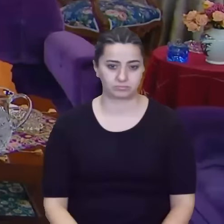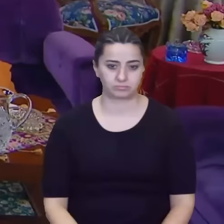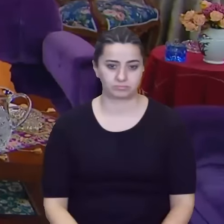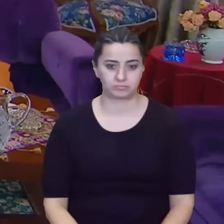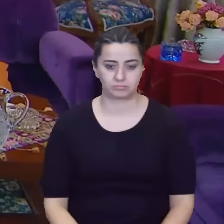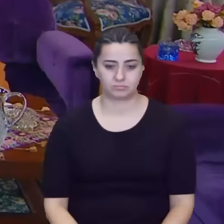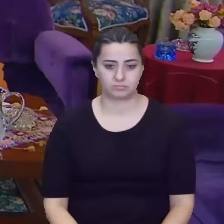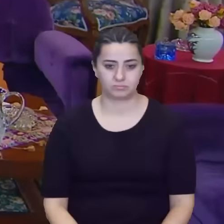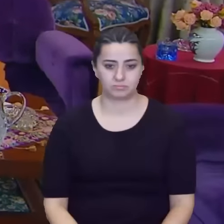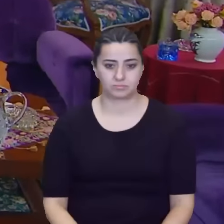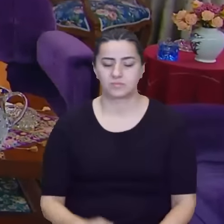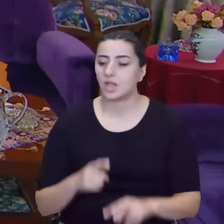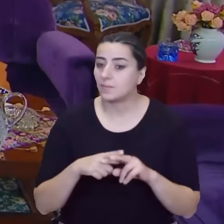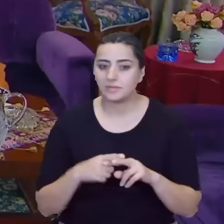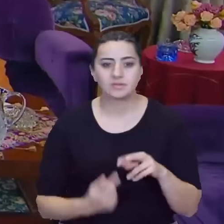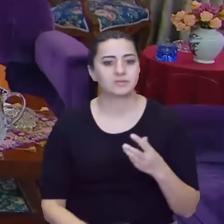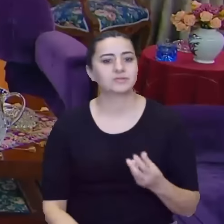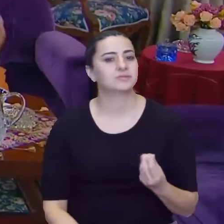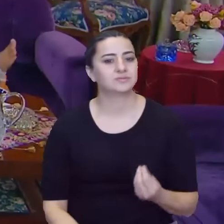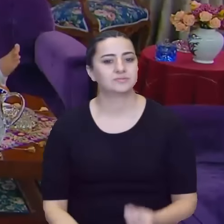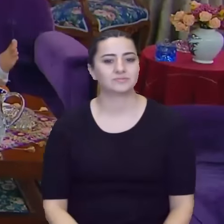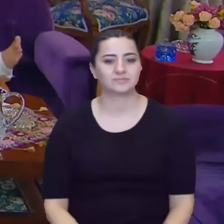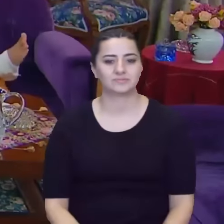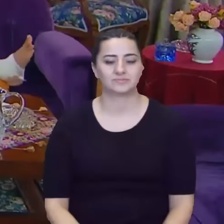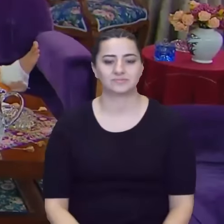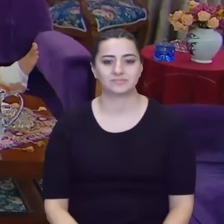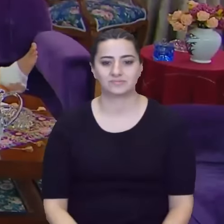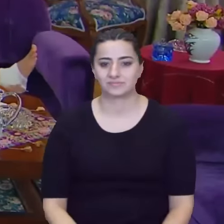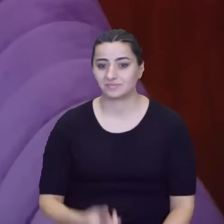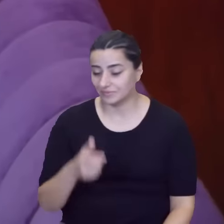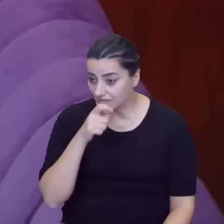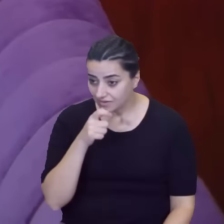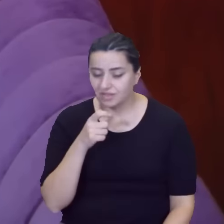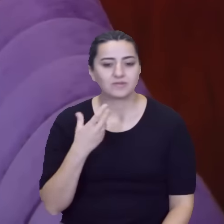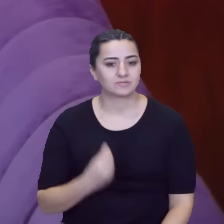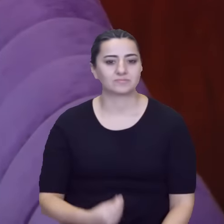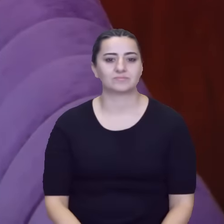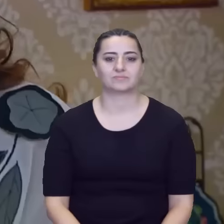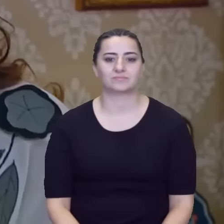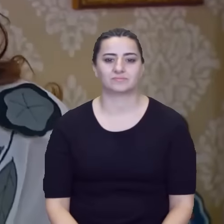değneğini aldı. Kalkıyordu ki... Ahmet. Canım. Bırakıp uzandı. Efendim? Kahve yapıyorum. Tabii tabii.